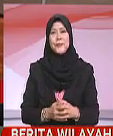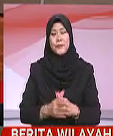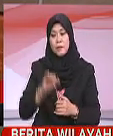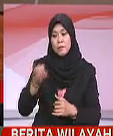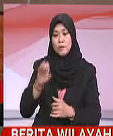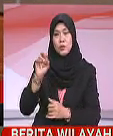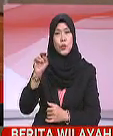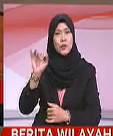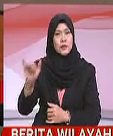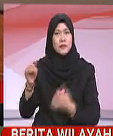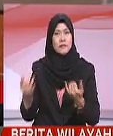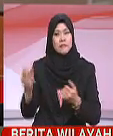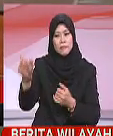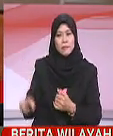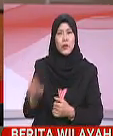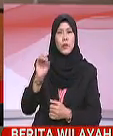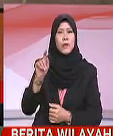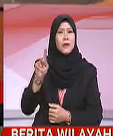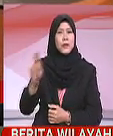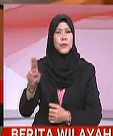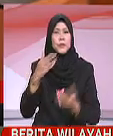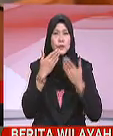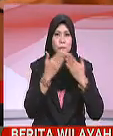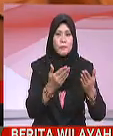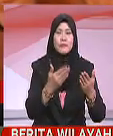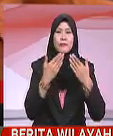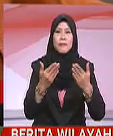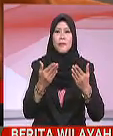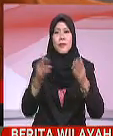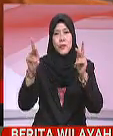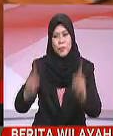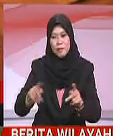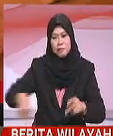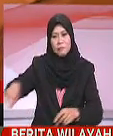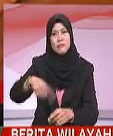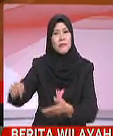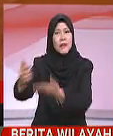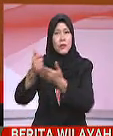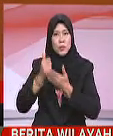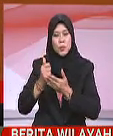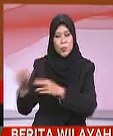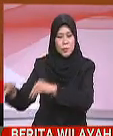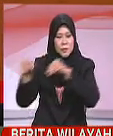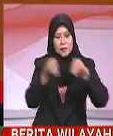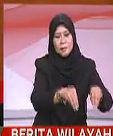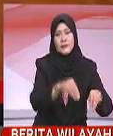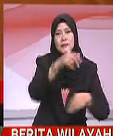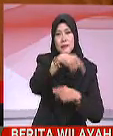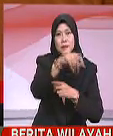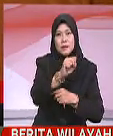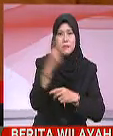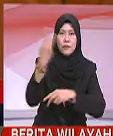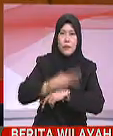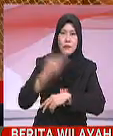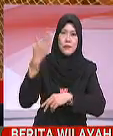yang merupakan orang kurang upaya berterima kasih atas pertolongan penduduk kampung yang membantu pemindahan beliau ke PPS itu dua